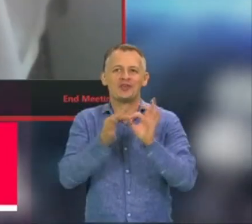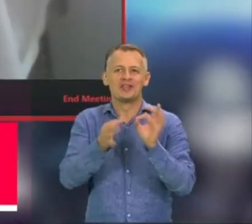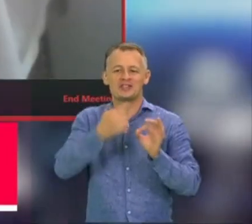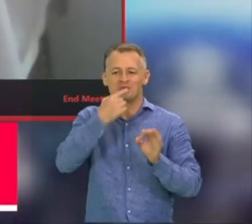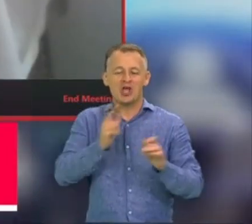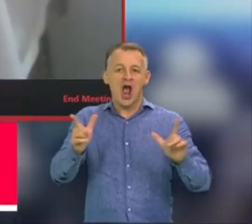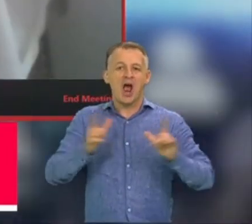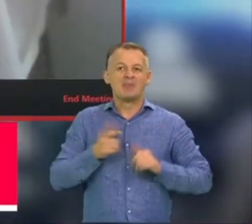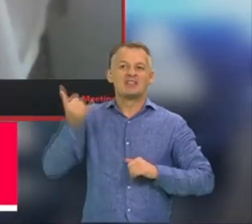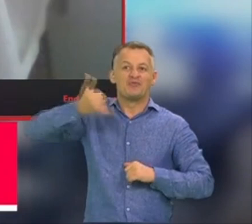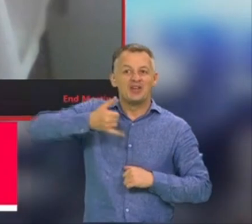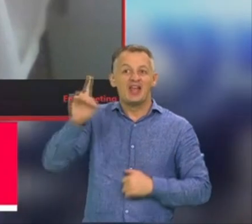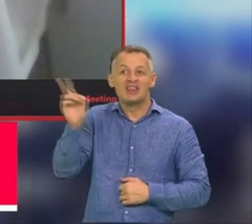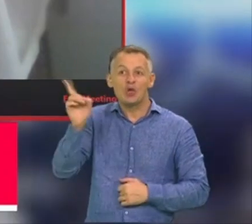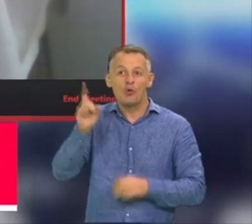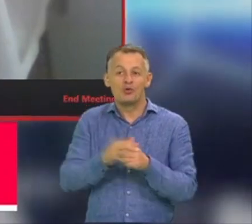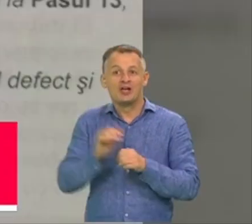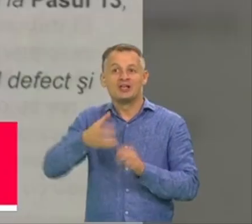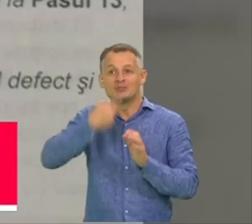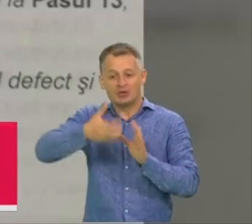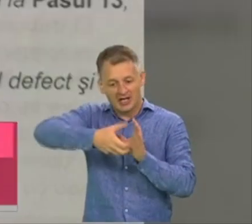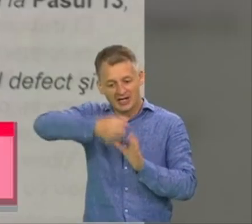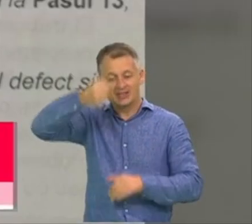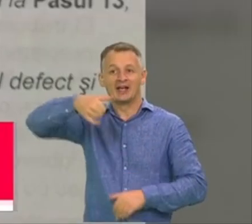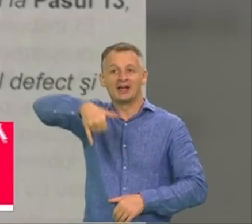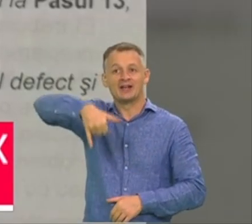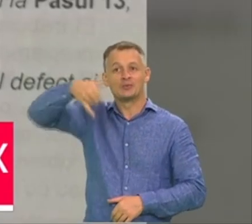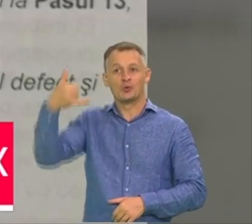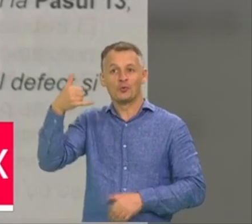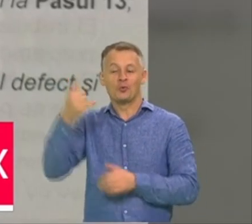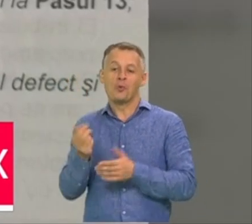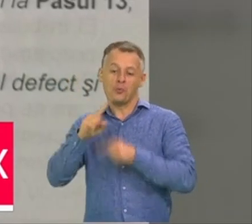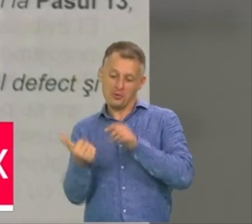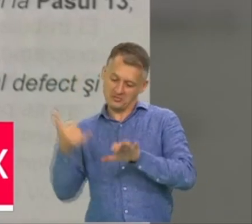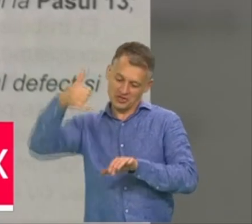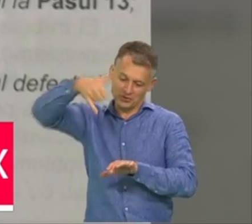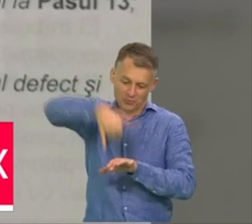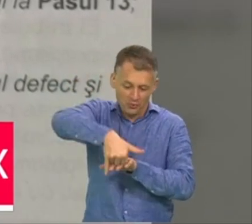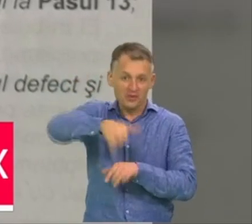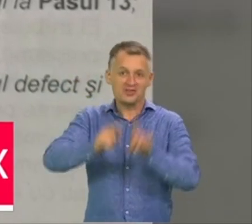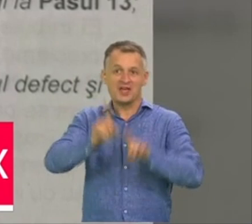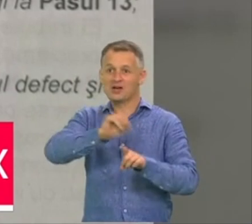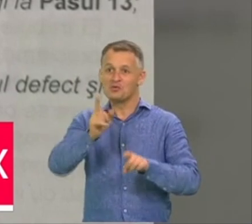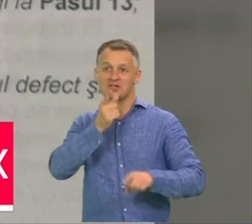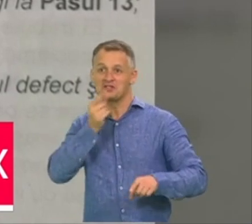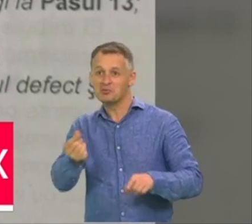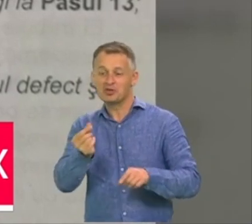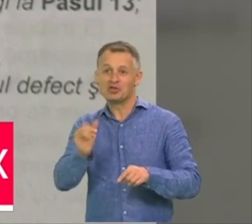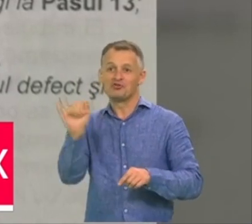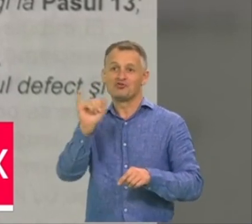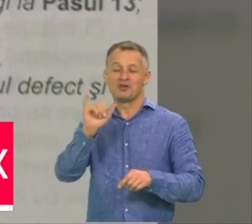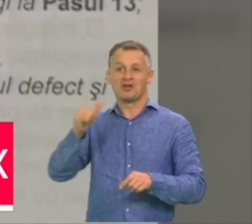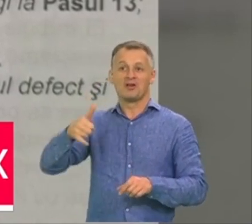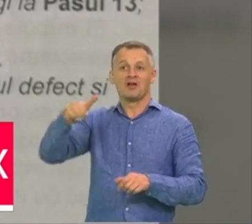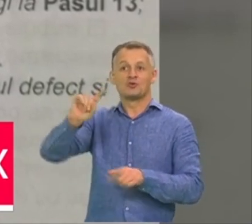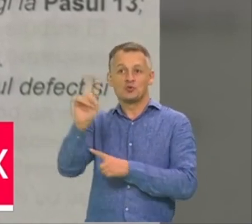vină tonul, ridică receptorul din furcă, pune receptorul în furcă. Dacă nu răspunde cel apelat, du-te